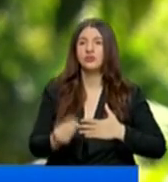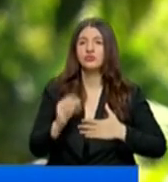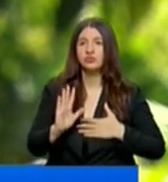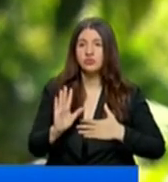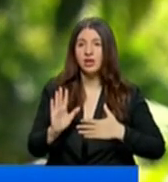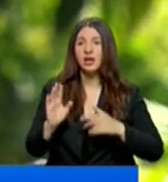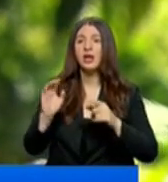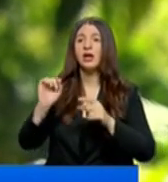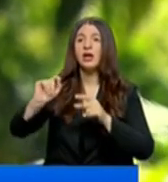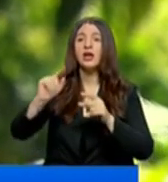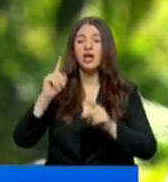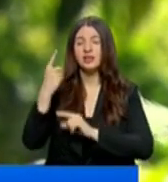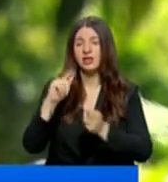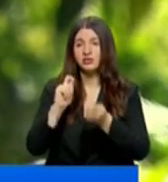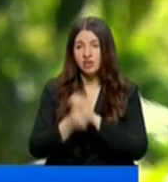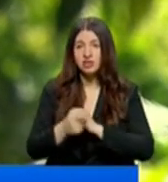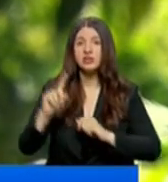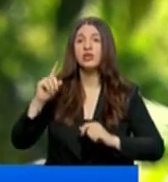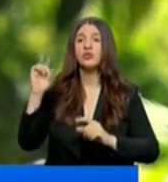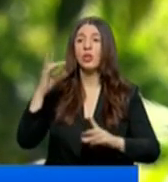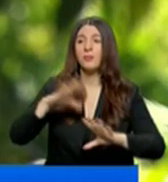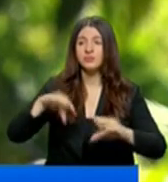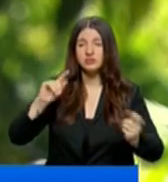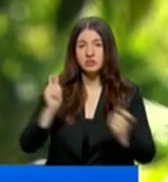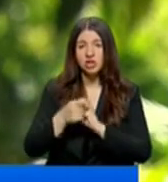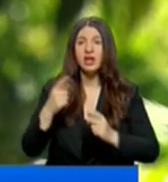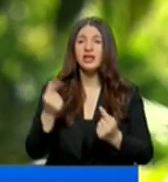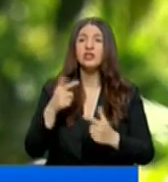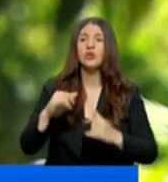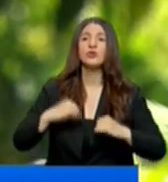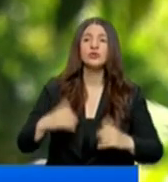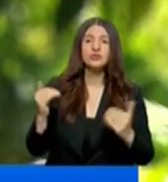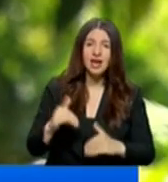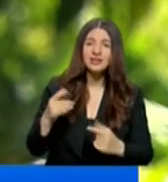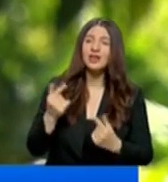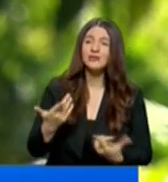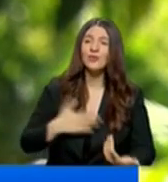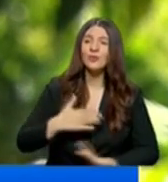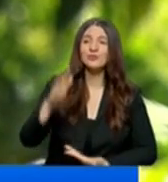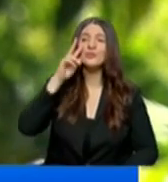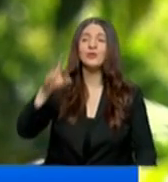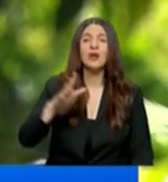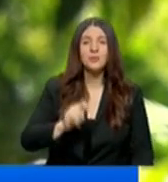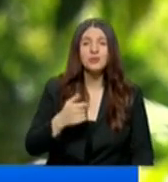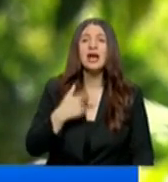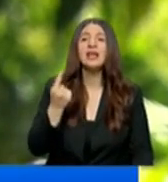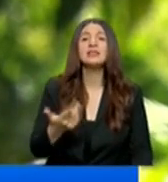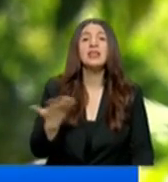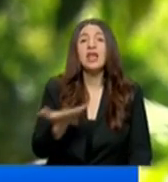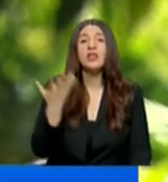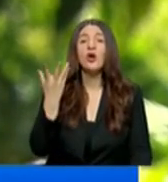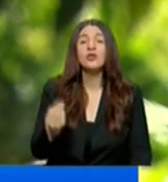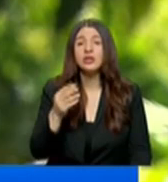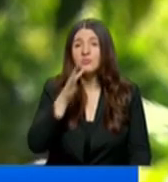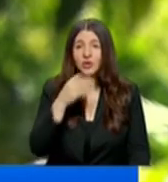ya, iktidar değişti, yönetim değişti, en azından huzur geldi, en azından önümüzü görüyoruz, en azından neyin ne